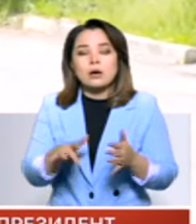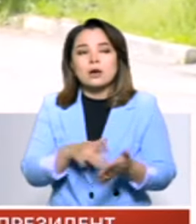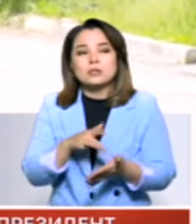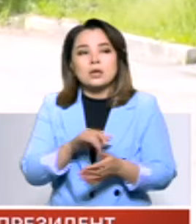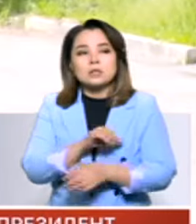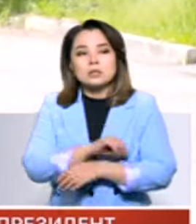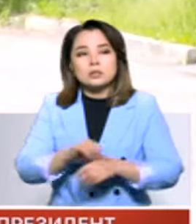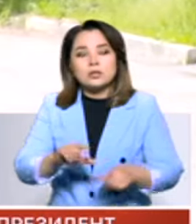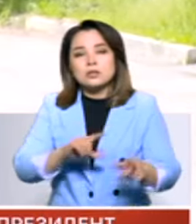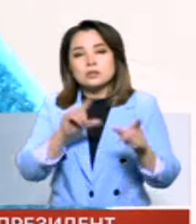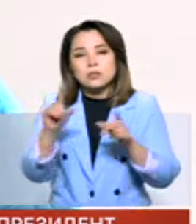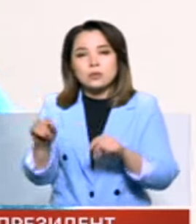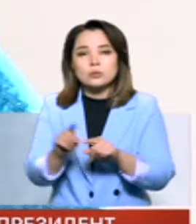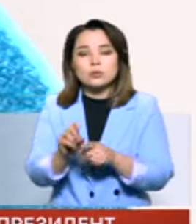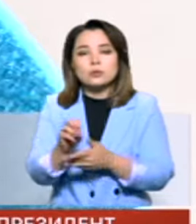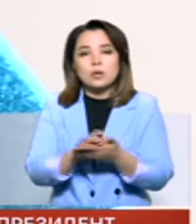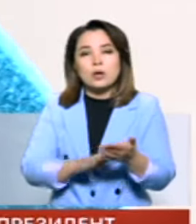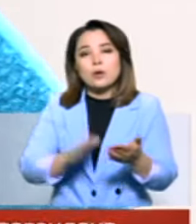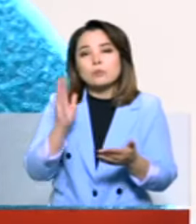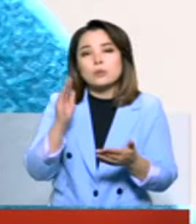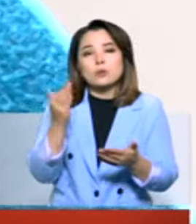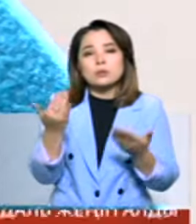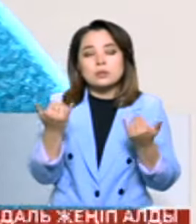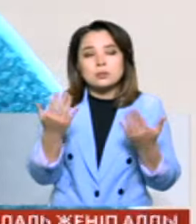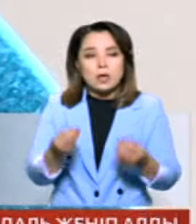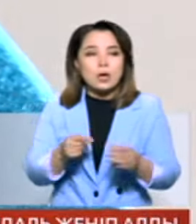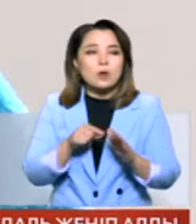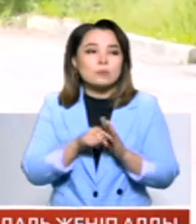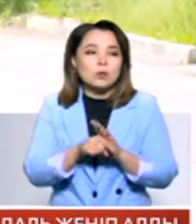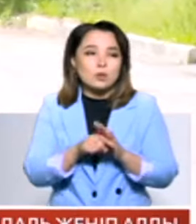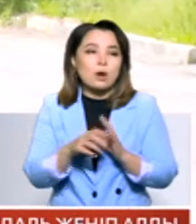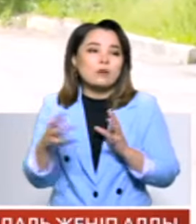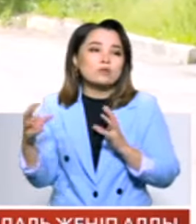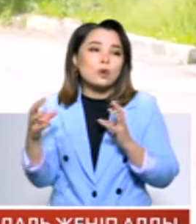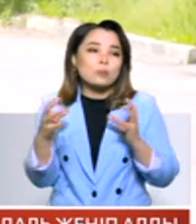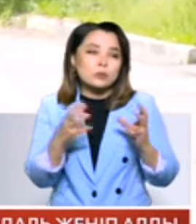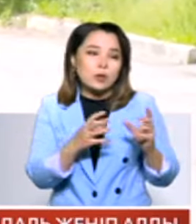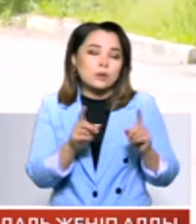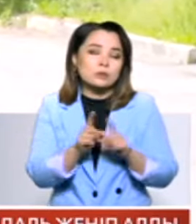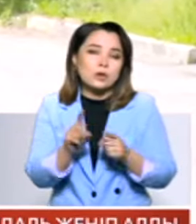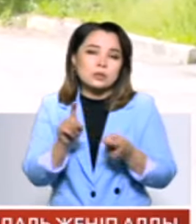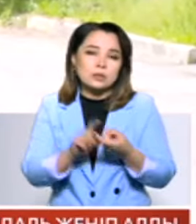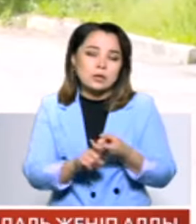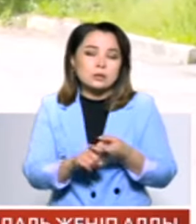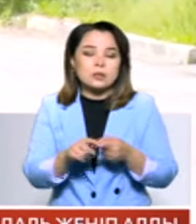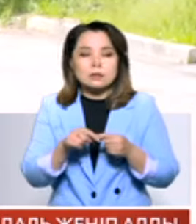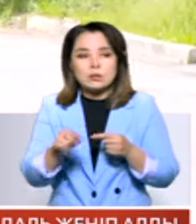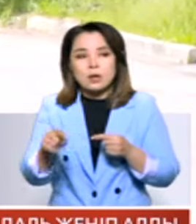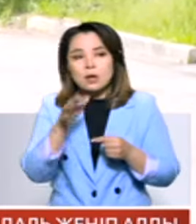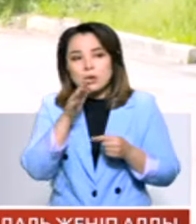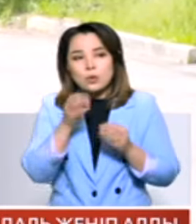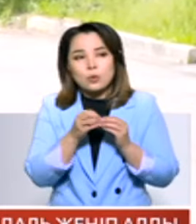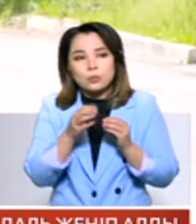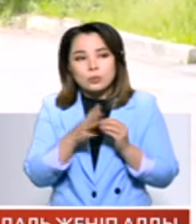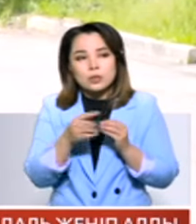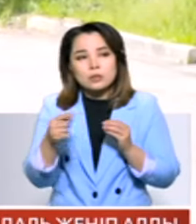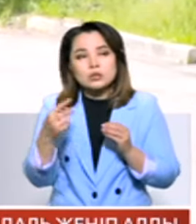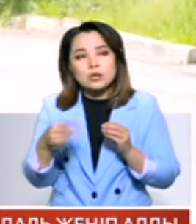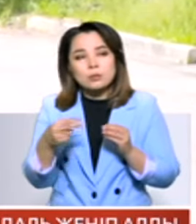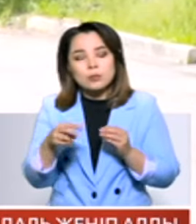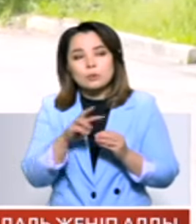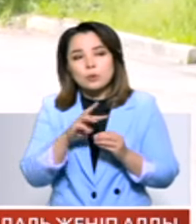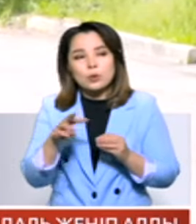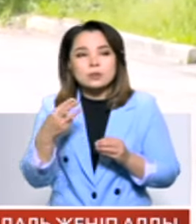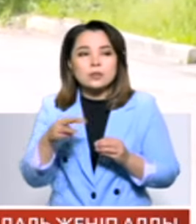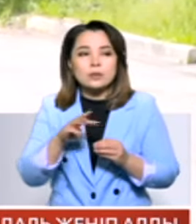қарай тез арада сұзатын болса, қазіргі таңда метроның өзі автобустардың өзінің арасының интервалы 15-20 минутқа,